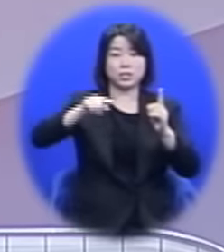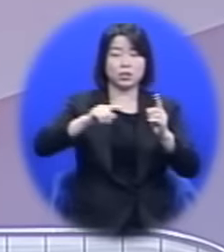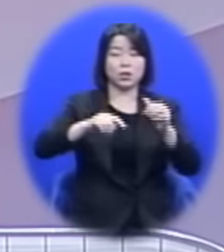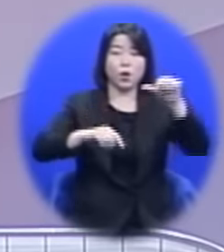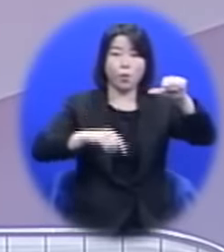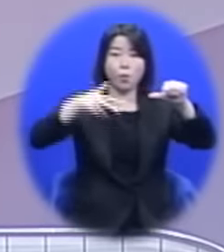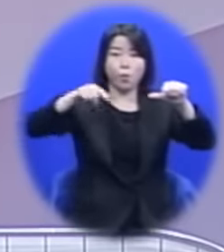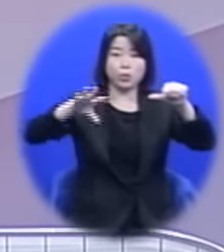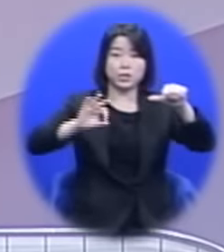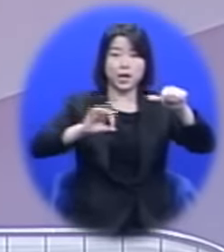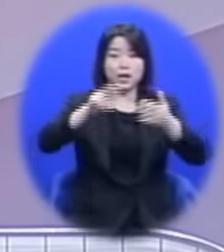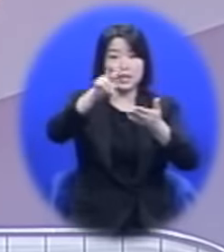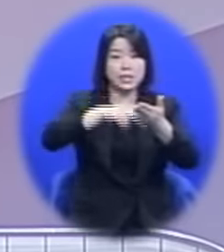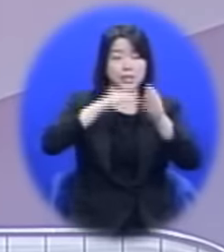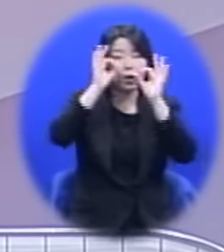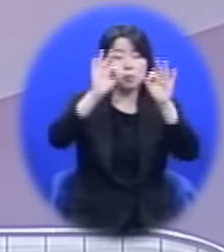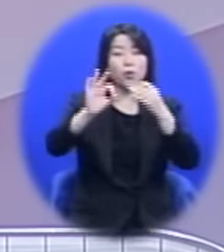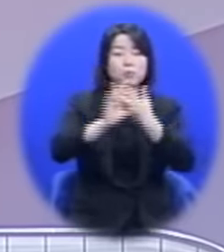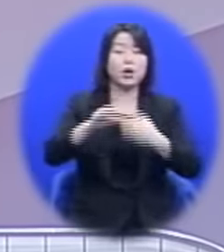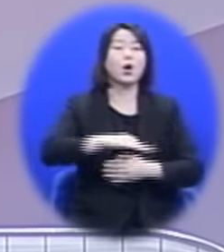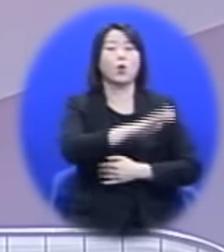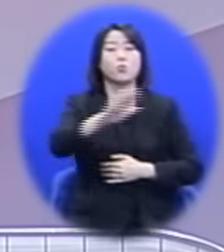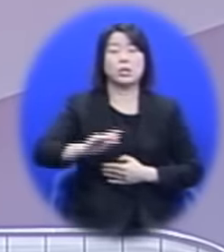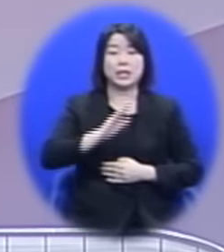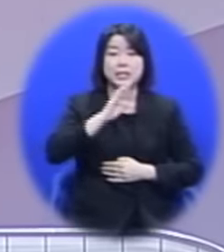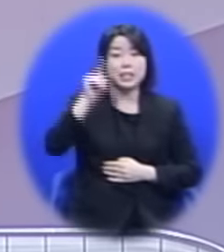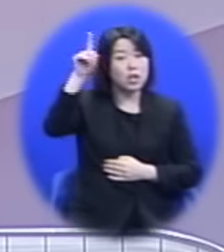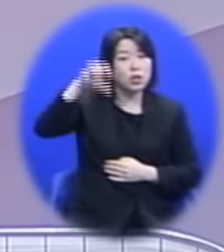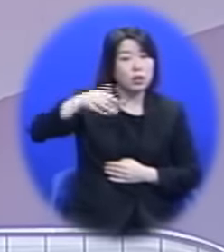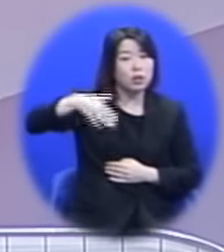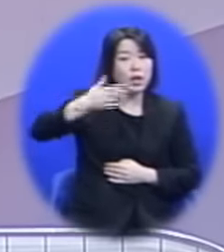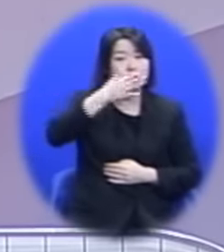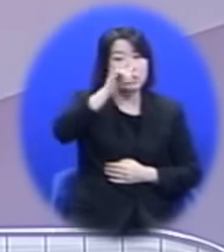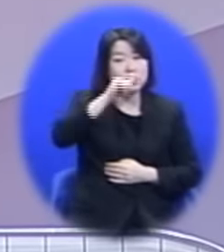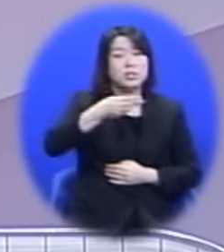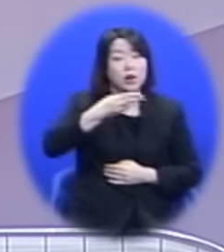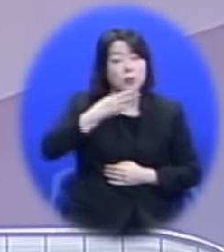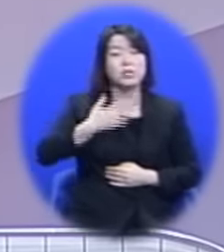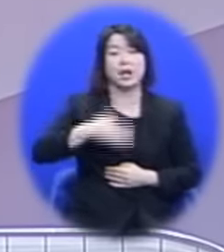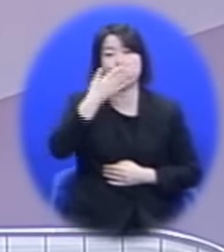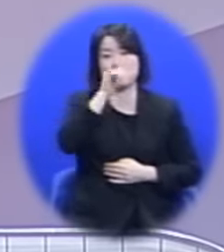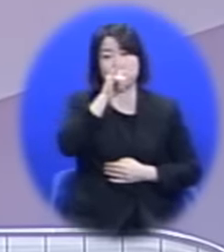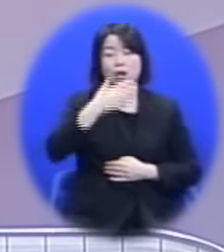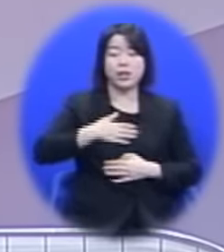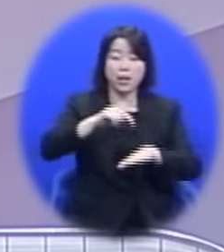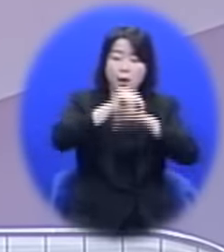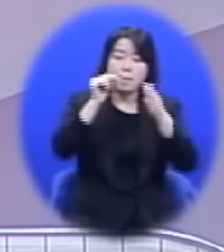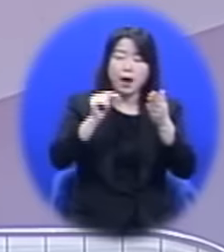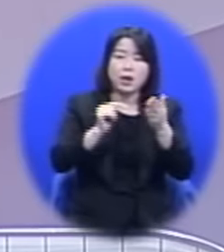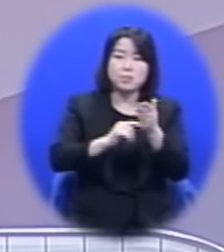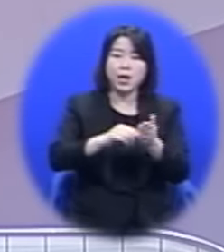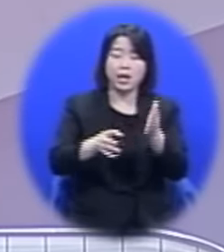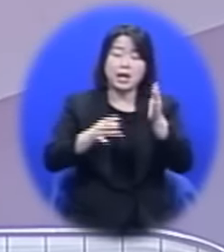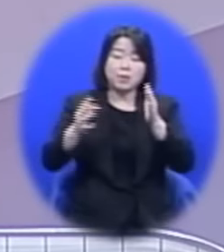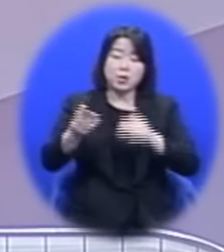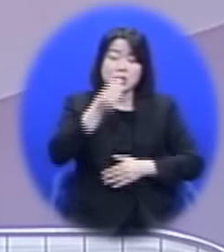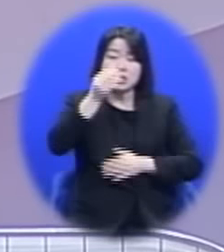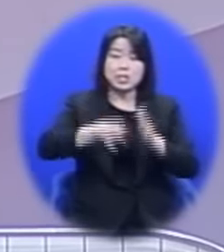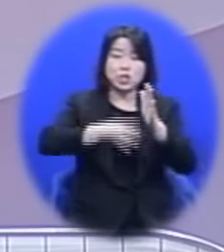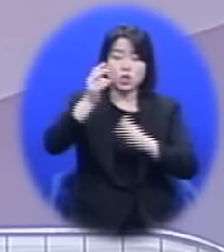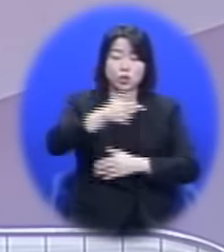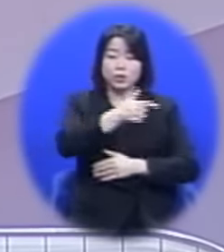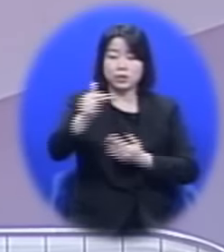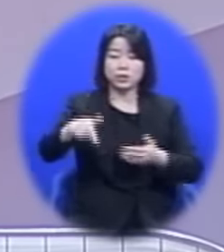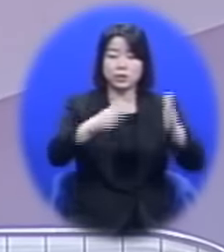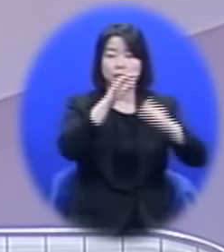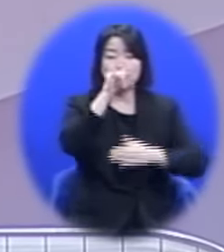읽어보면 우리가 진짜 천국에 갈 수 있는 사람인지 알 수 있습니다. 내 마음의 시온의 대로가 있는 사람인지.